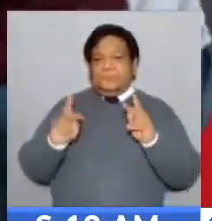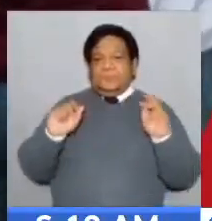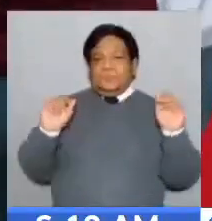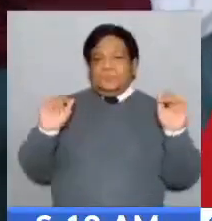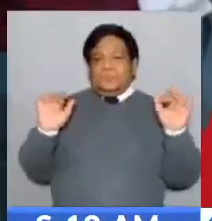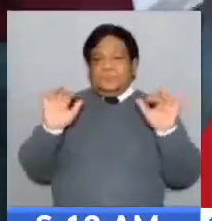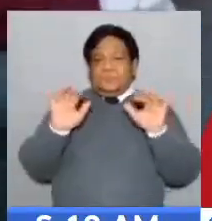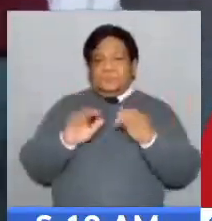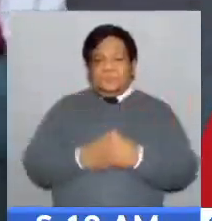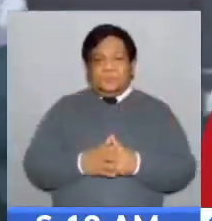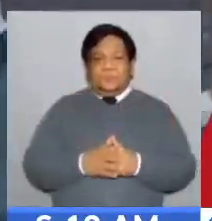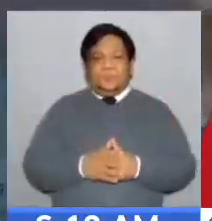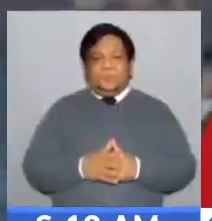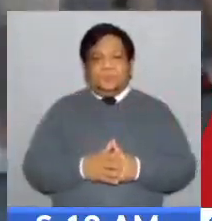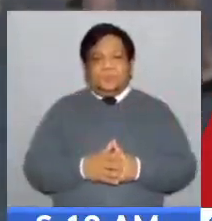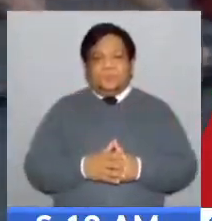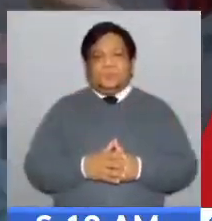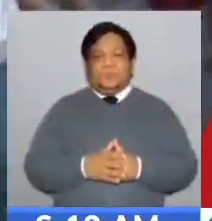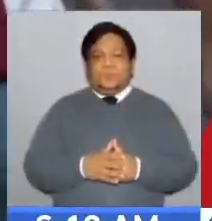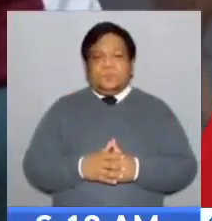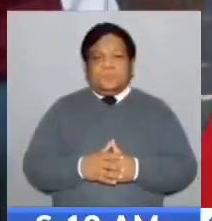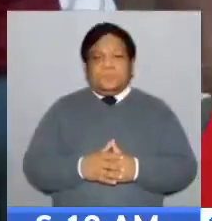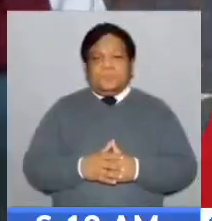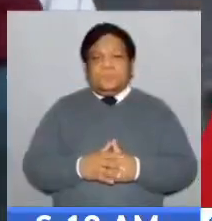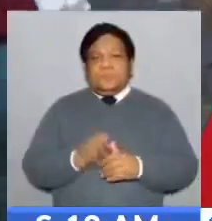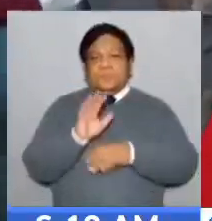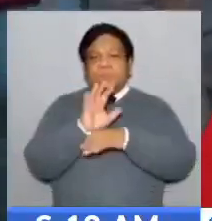Doon sa may harapan. Dahil misa nyo, nagbibigay ng mga